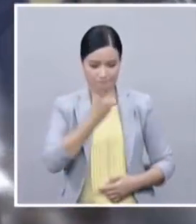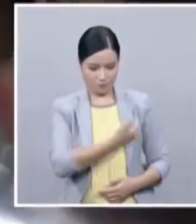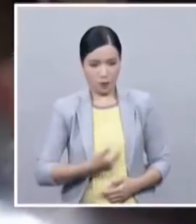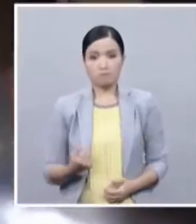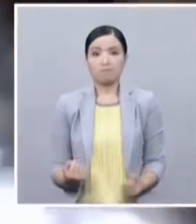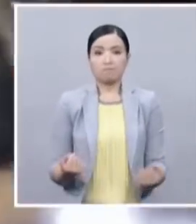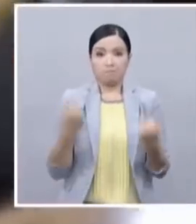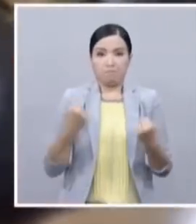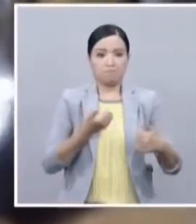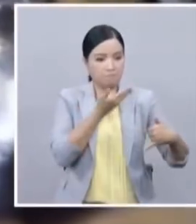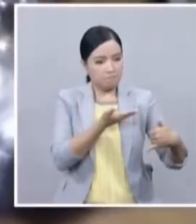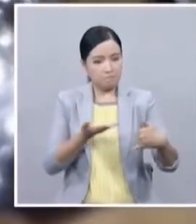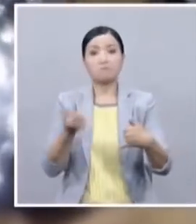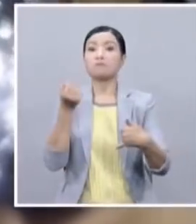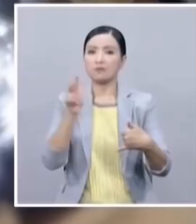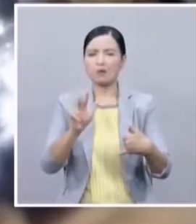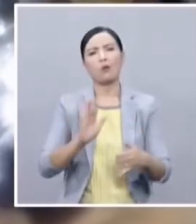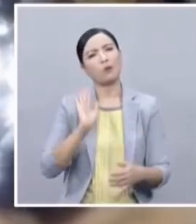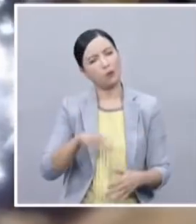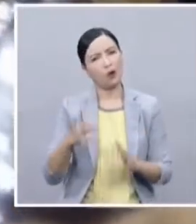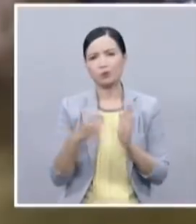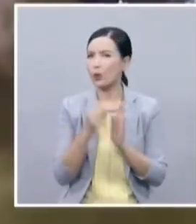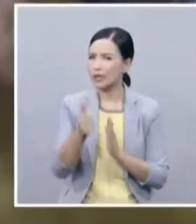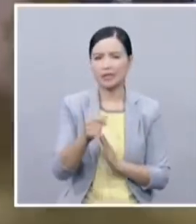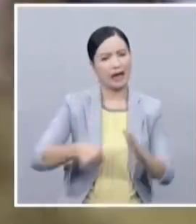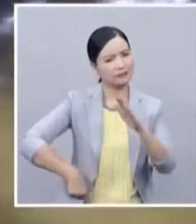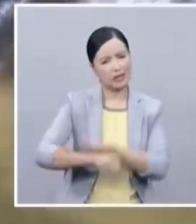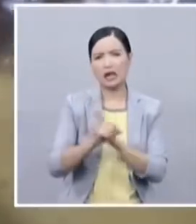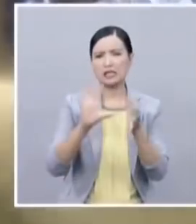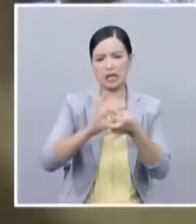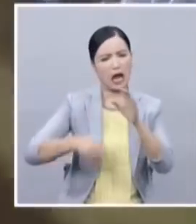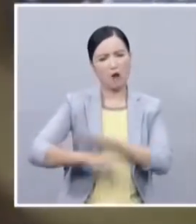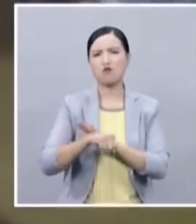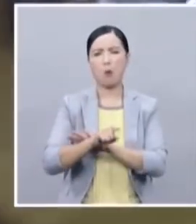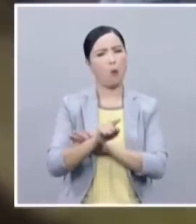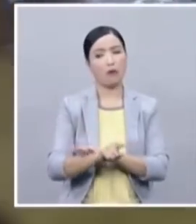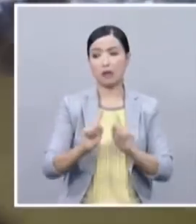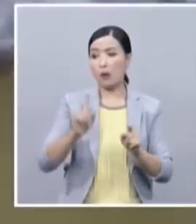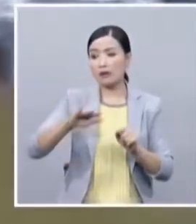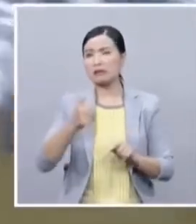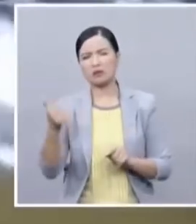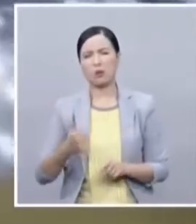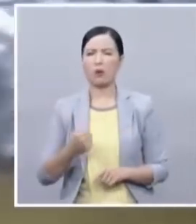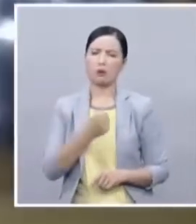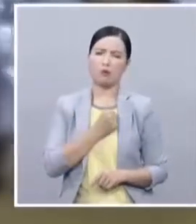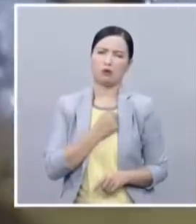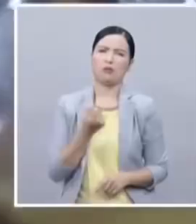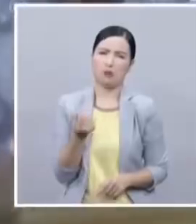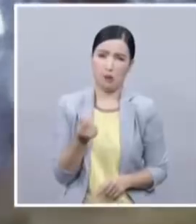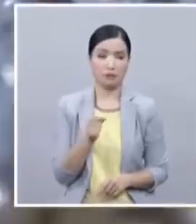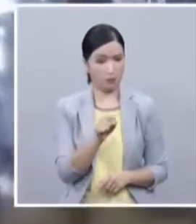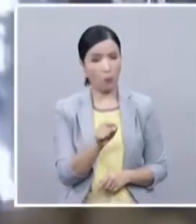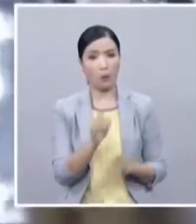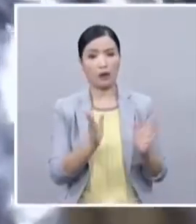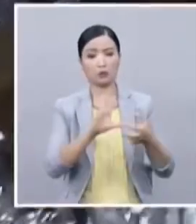ายผู้ประสบภัยทั้ง13ชีวิตอันนี้เราโชคดีที่เขาเป็นนักกีฬาฟุตบอลนะครับถ้าเป็นเด็กอื่นอาจจะความอดทนอาจจะจำกัดกว่านี้นะครับเ